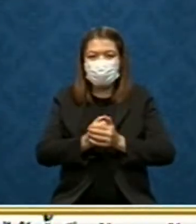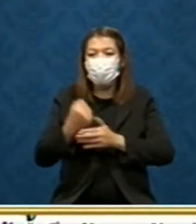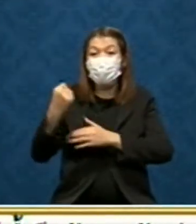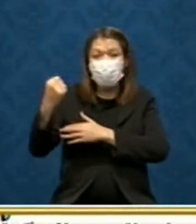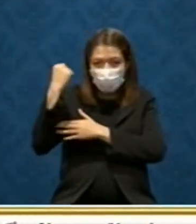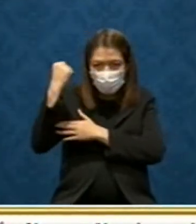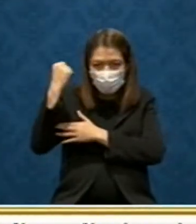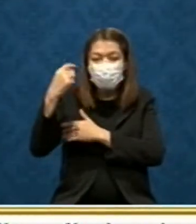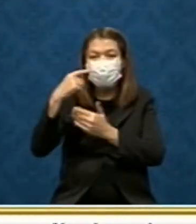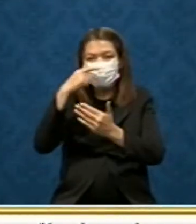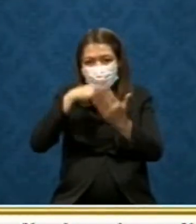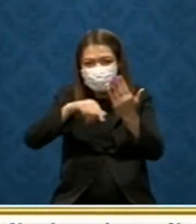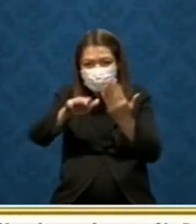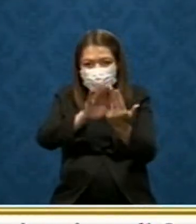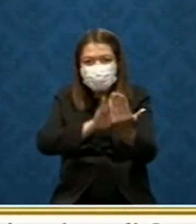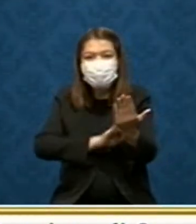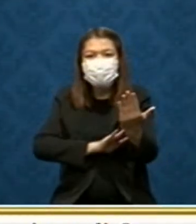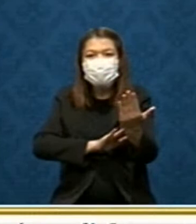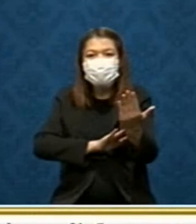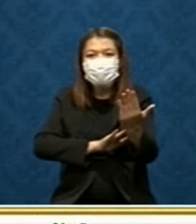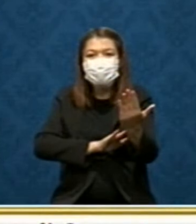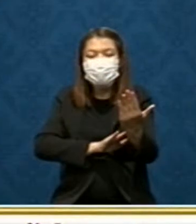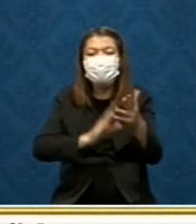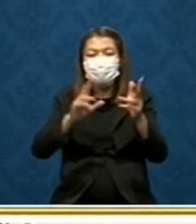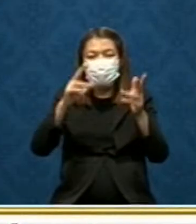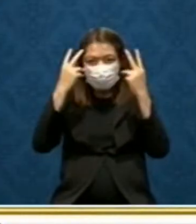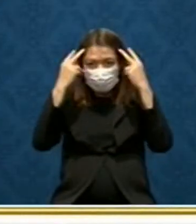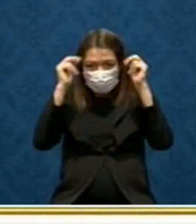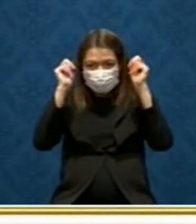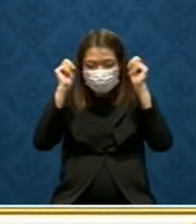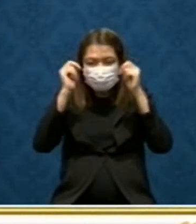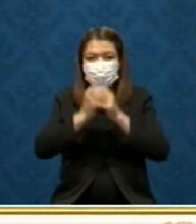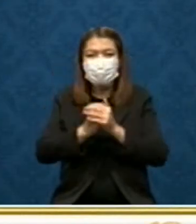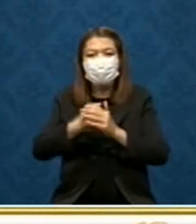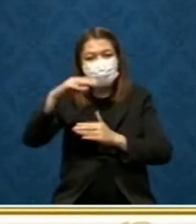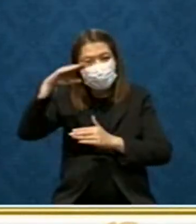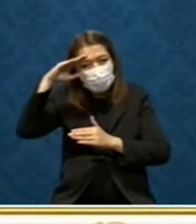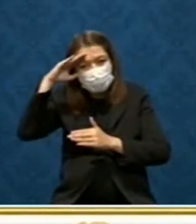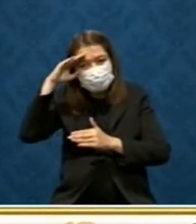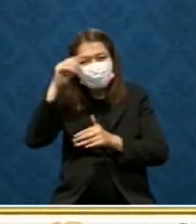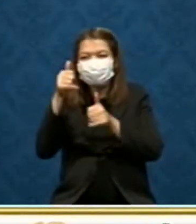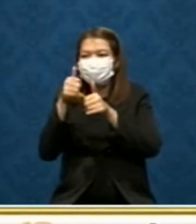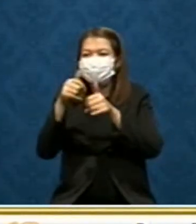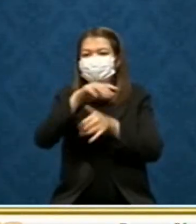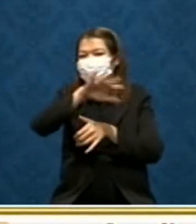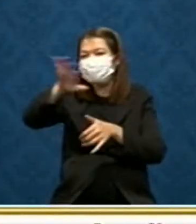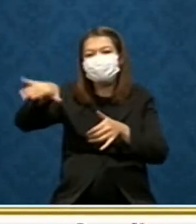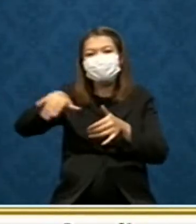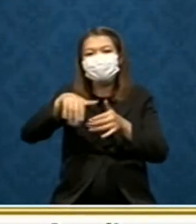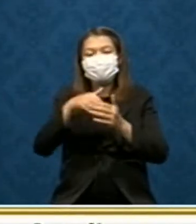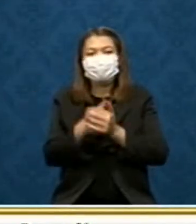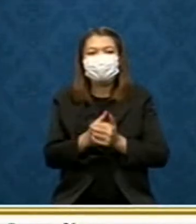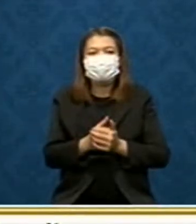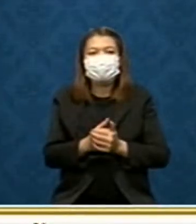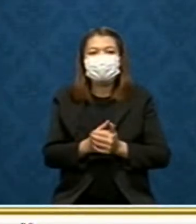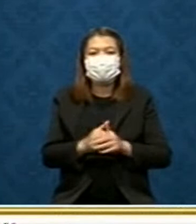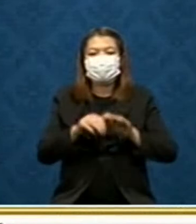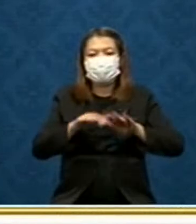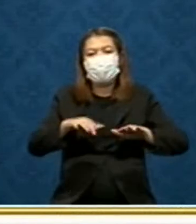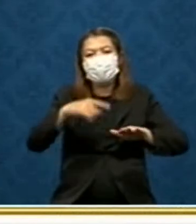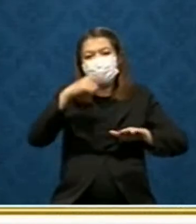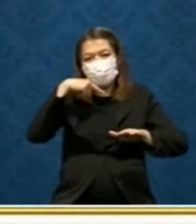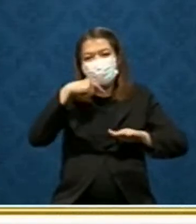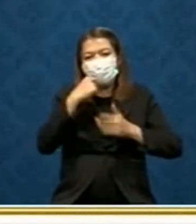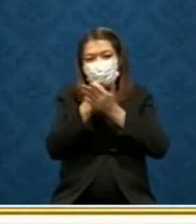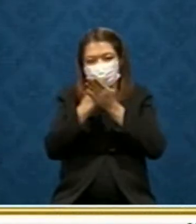ความมนคงของประเทศท่านนเหีก และทะหาร-ารทงหาย เด็ทัวัี้มตดยาเซ็